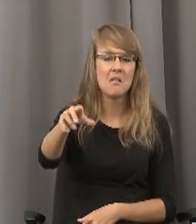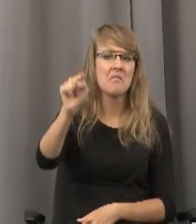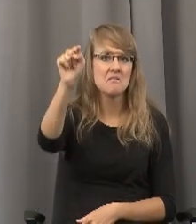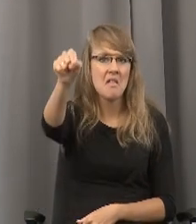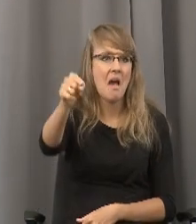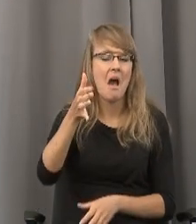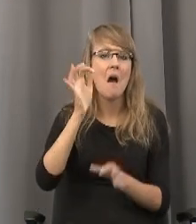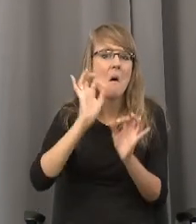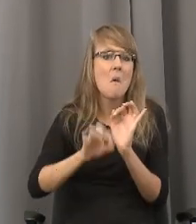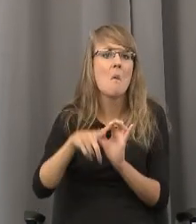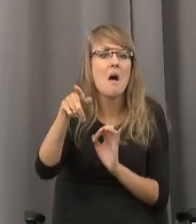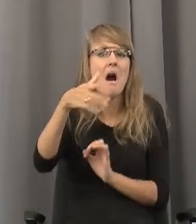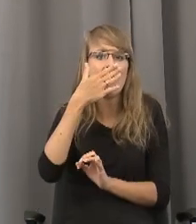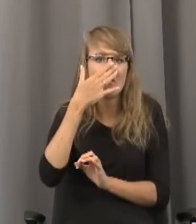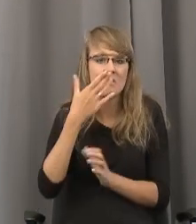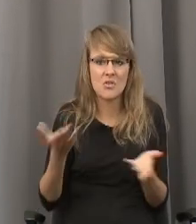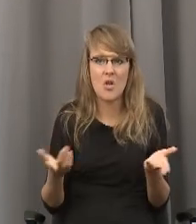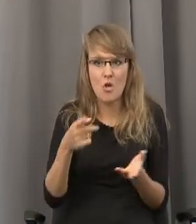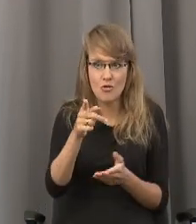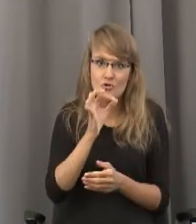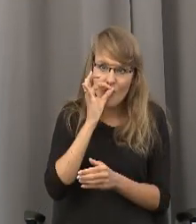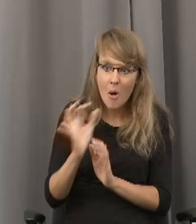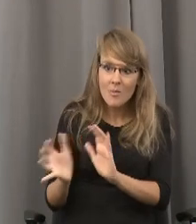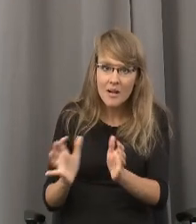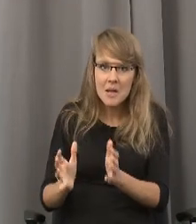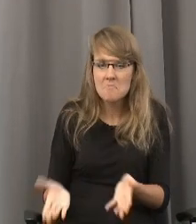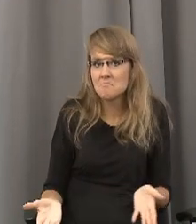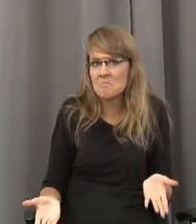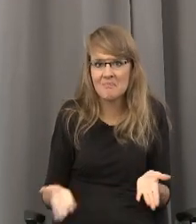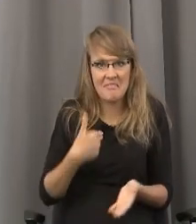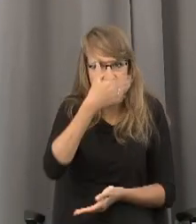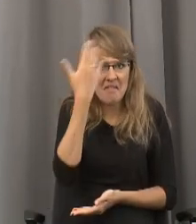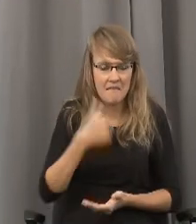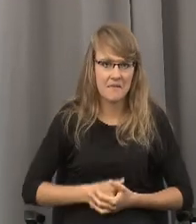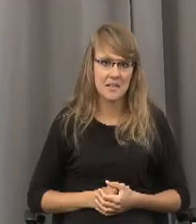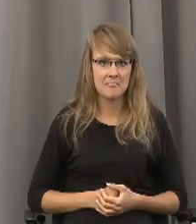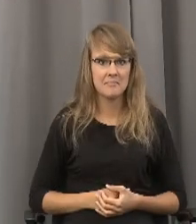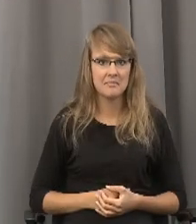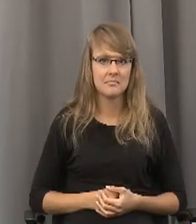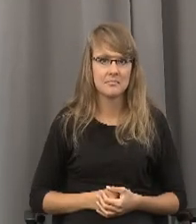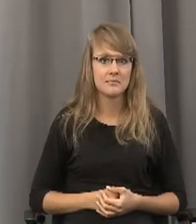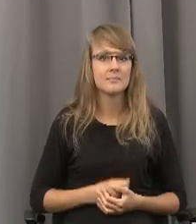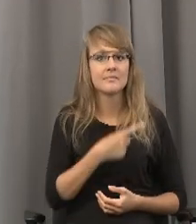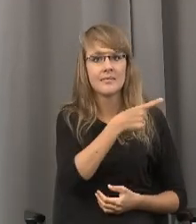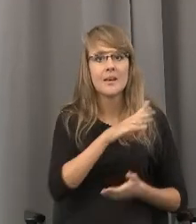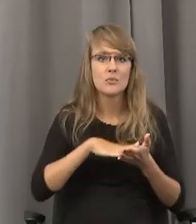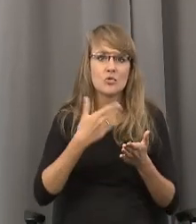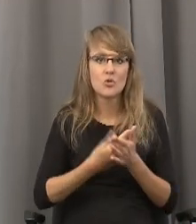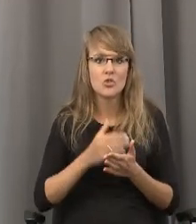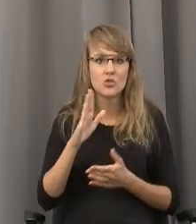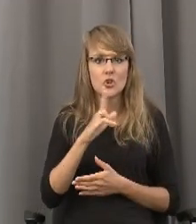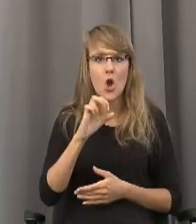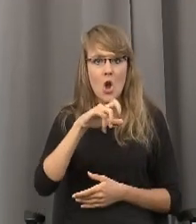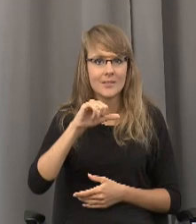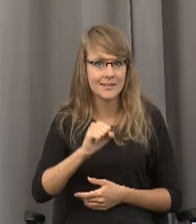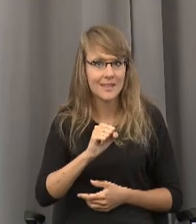traktowany, ale opiekunowie nadal nie wiedzą, co się z nim tak naprawdę dzieje. To jest taki przykład ze Szkocji, gdzie się